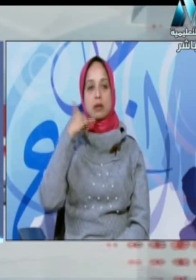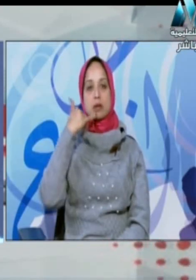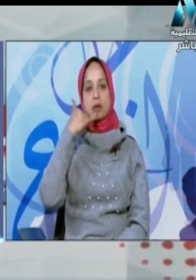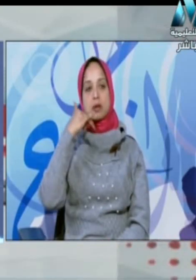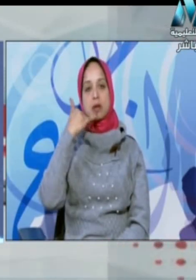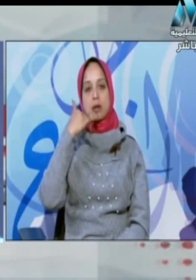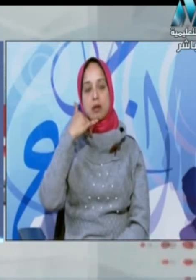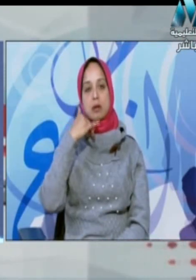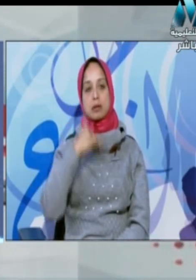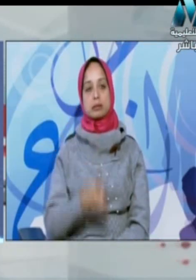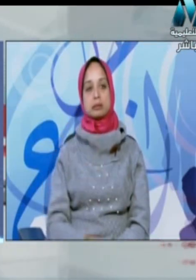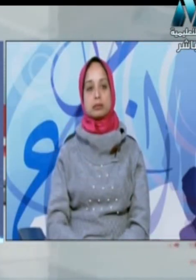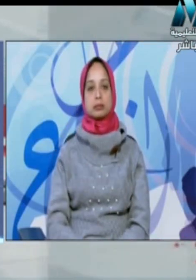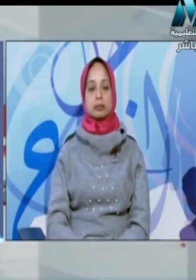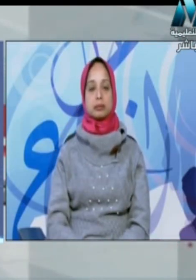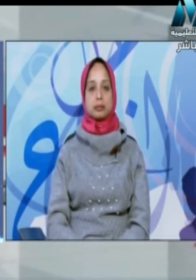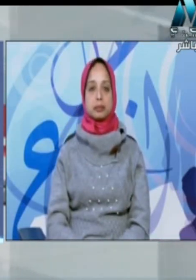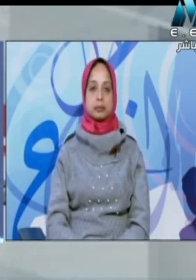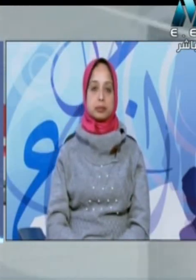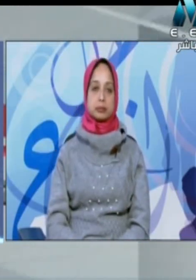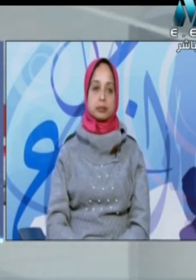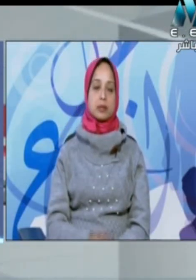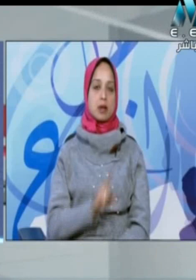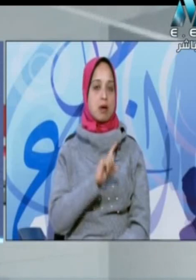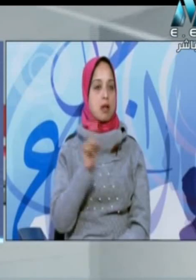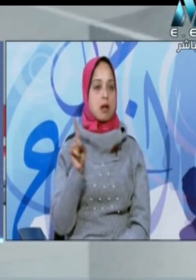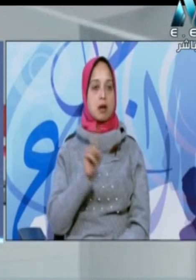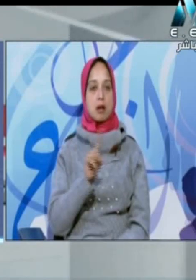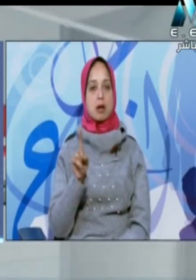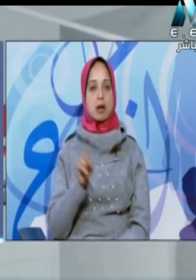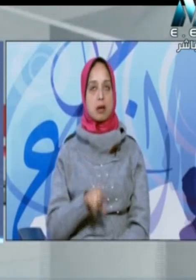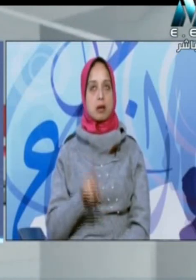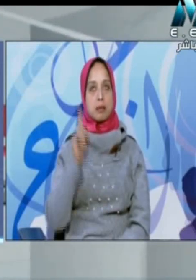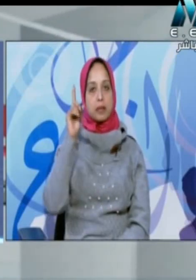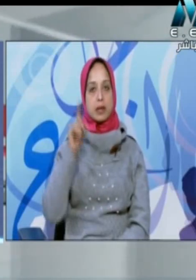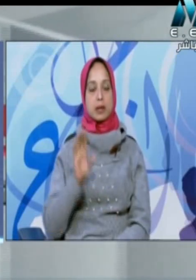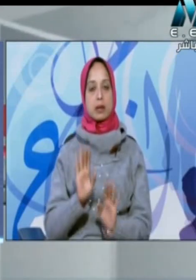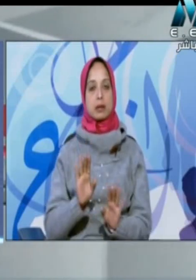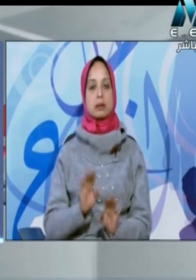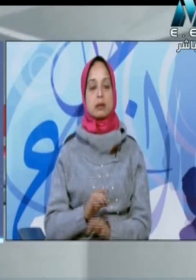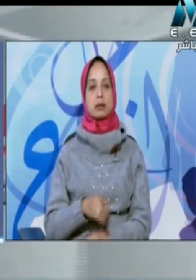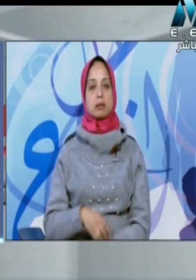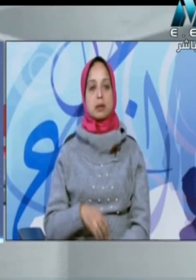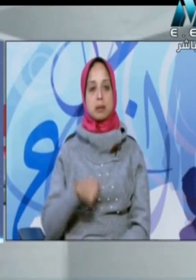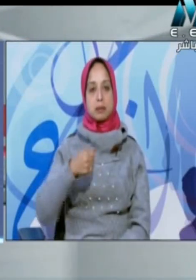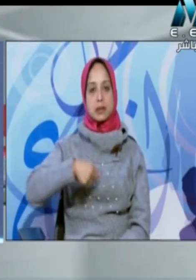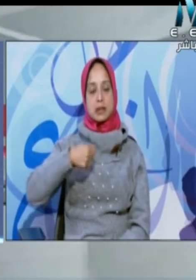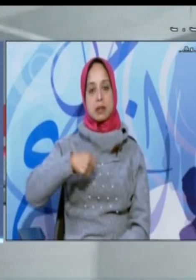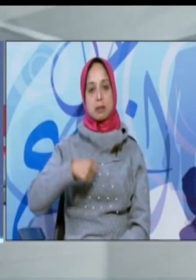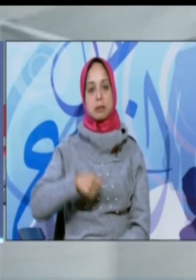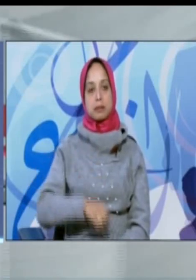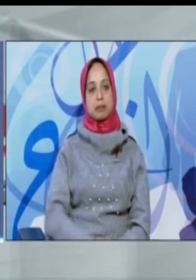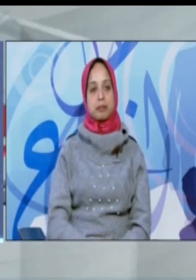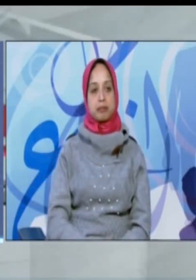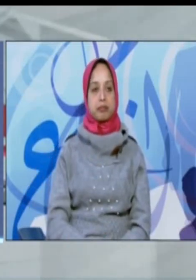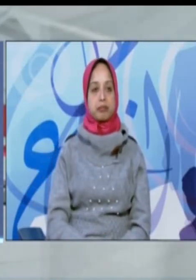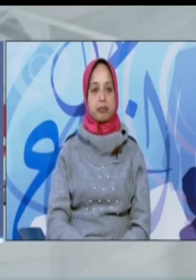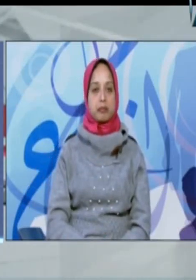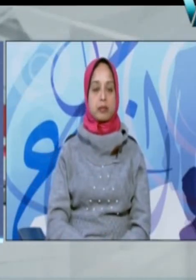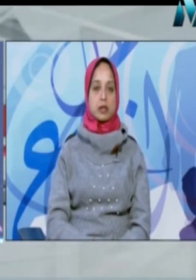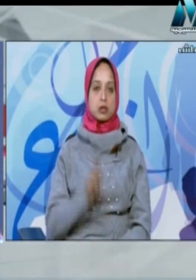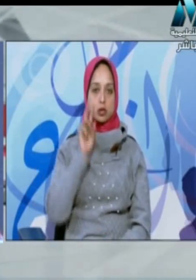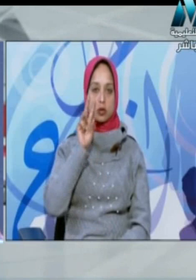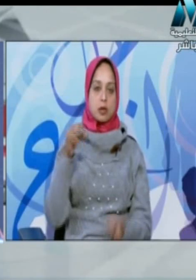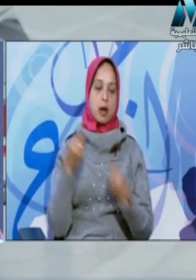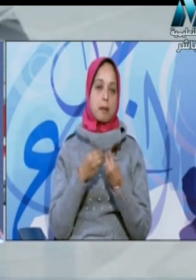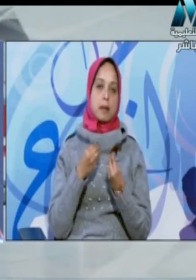لك اللي انت عايزاه. في اي اسئله عندك يا اميره؟ لا يا مستر، ربنا يخلي حضرتك. من تحت امرك يا حبيبتي، مع الف سلام. طيب شفنا مع بعض يا اولاد عندي